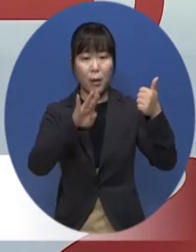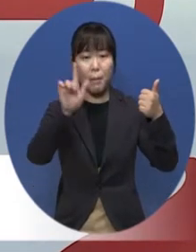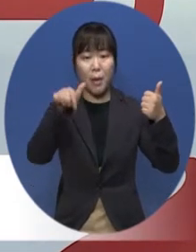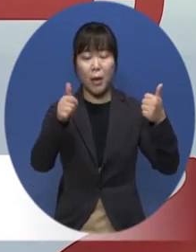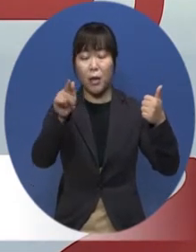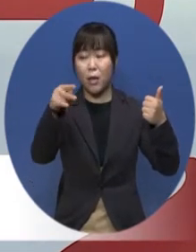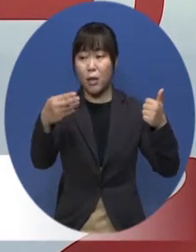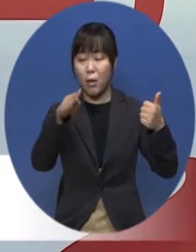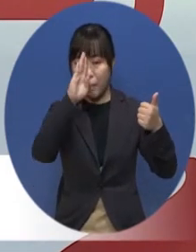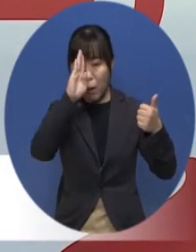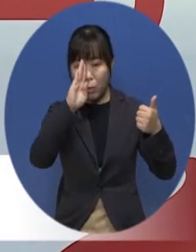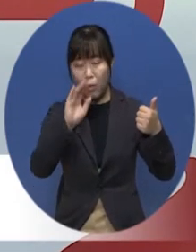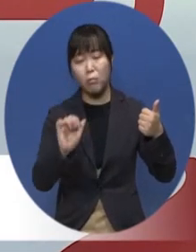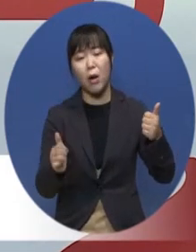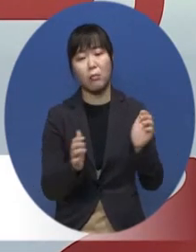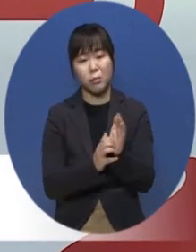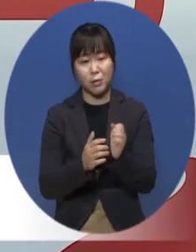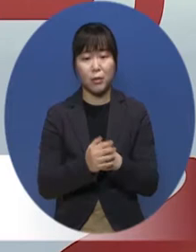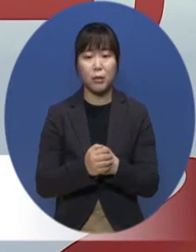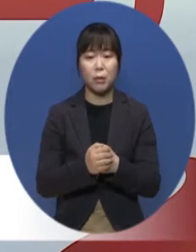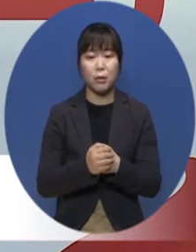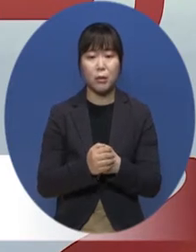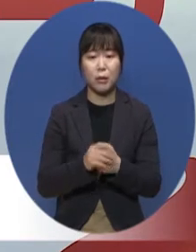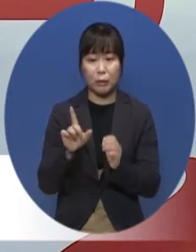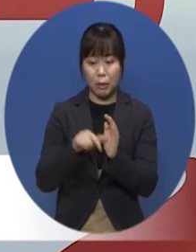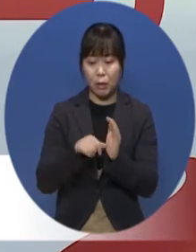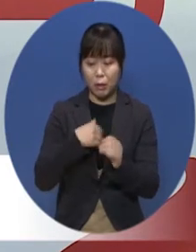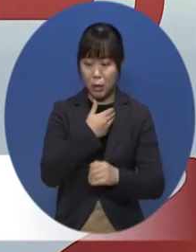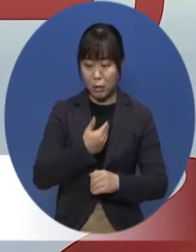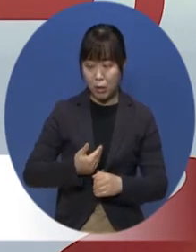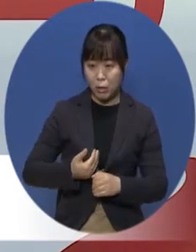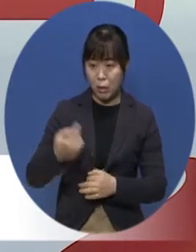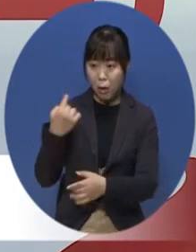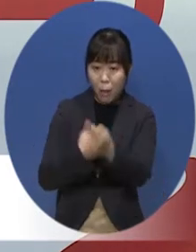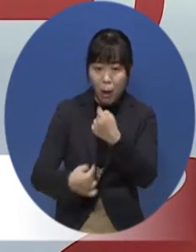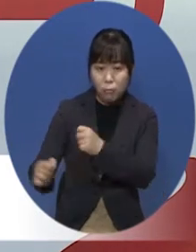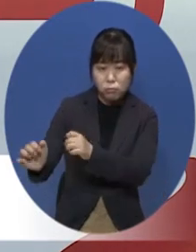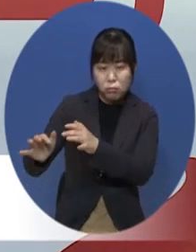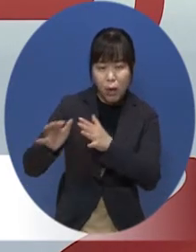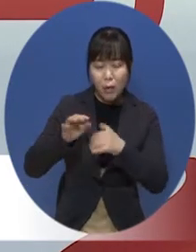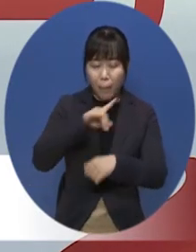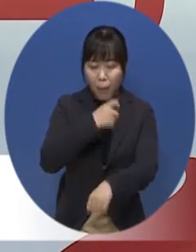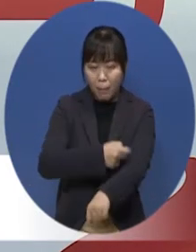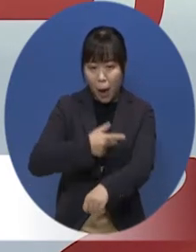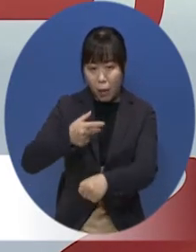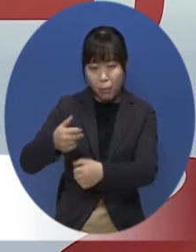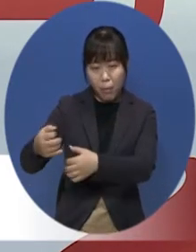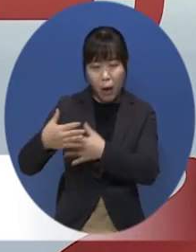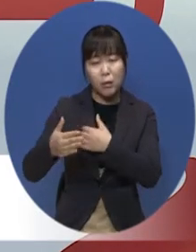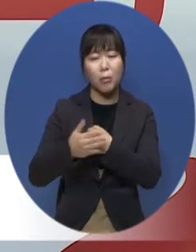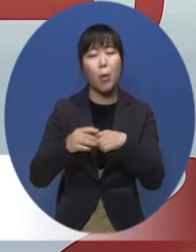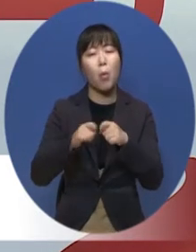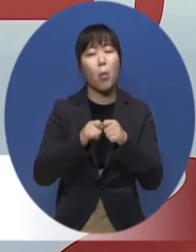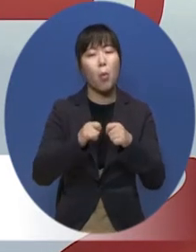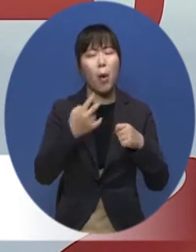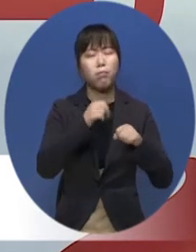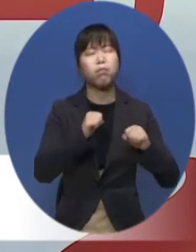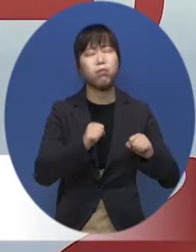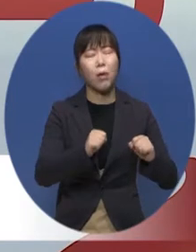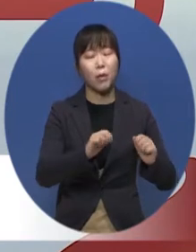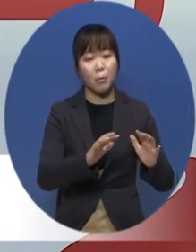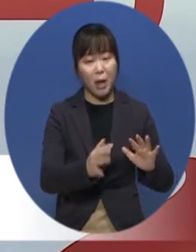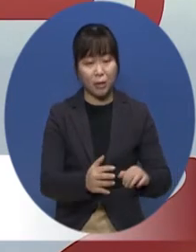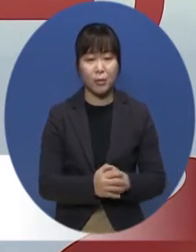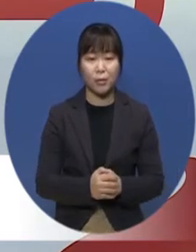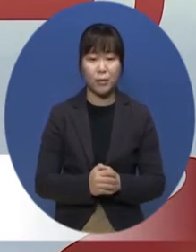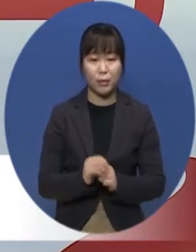돌아가셨거든요. 그때 저희 그 처제가 들어와서 헌혈을 많이 해주셔가지고 좀 오랫동안 살다 돌아가셨거든요.